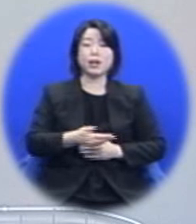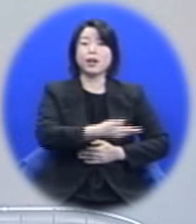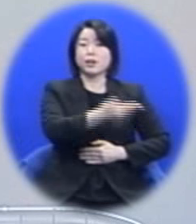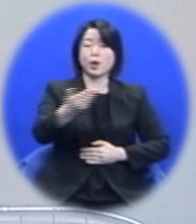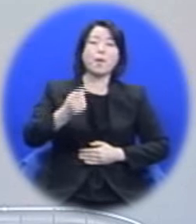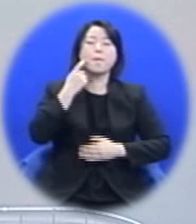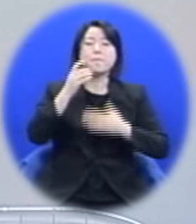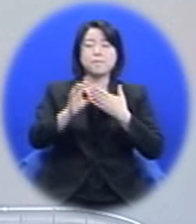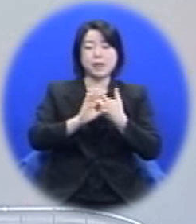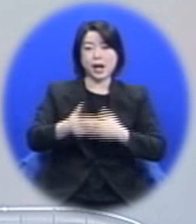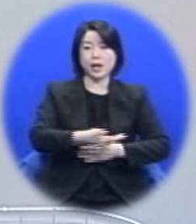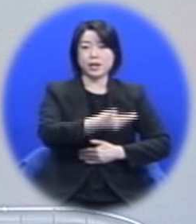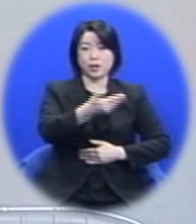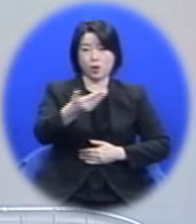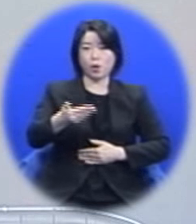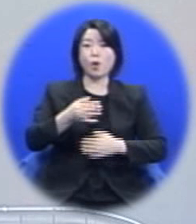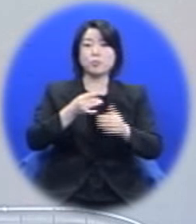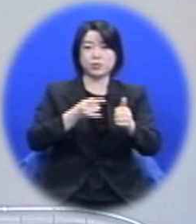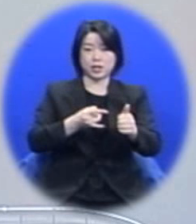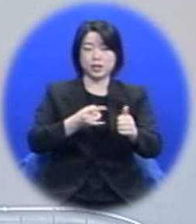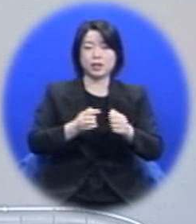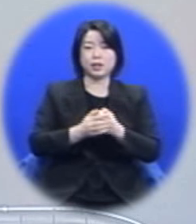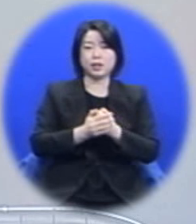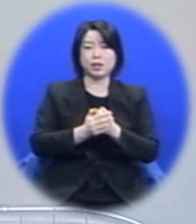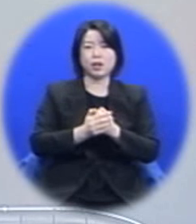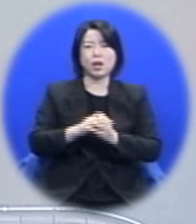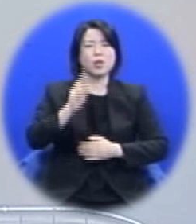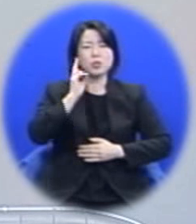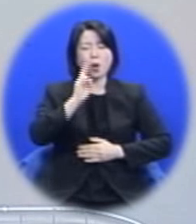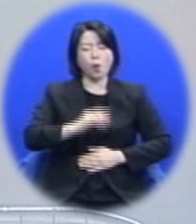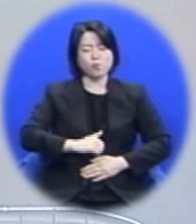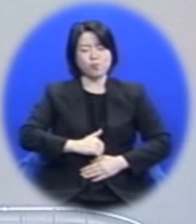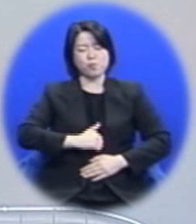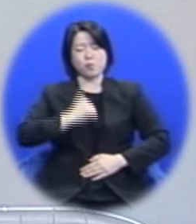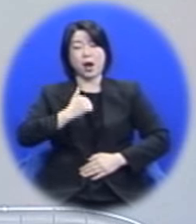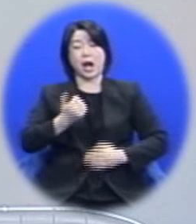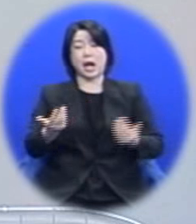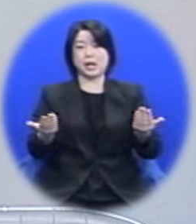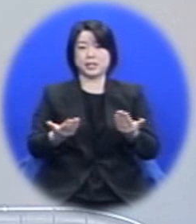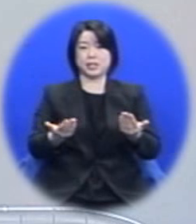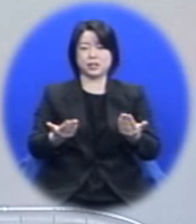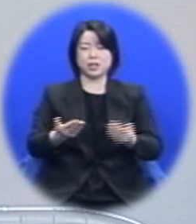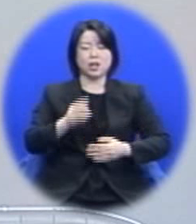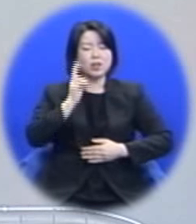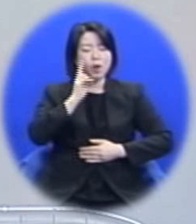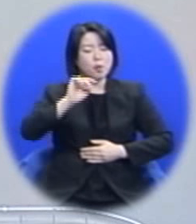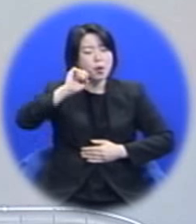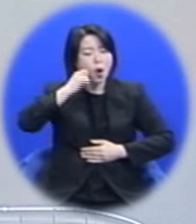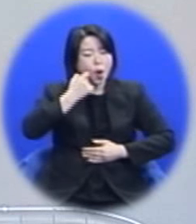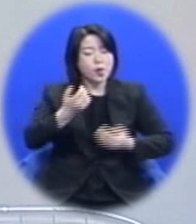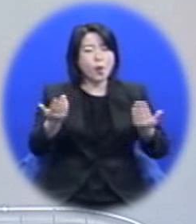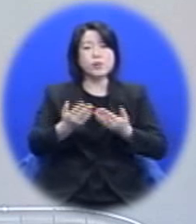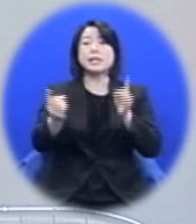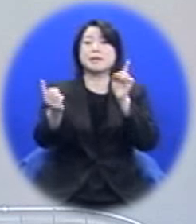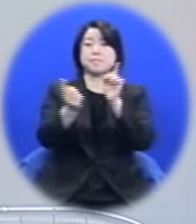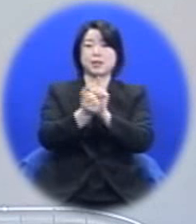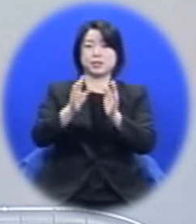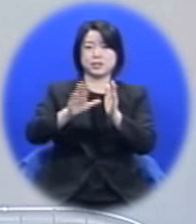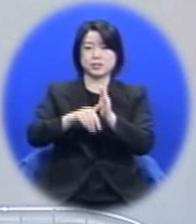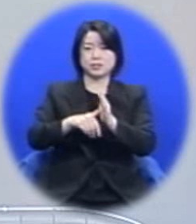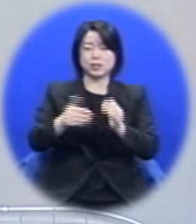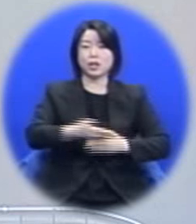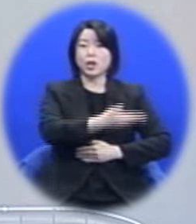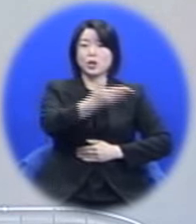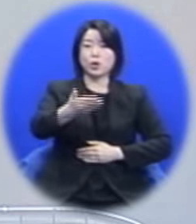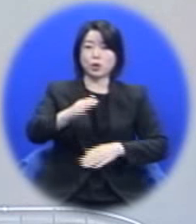여러분, 만약에 여러분에게 너무 화가 나는 일, 너무나 어려운 일을 당했을 때, 만약에 여러분의